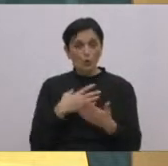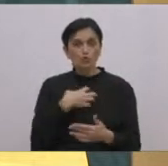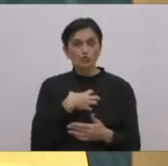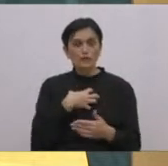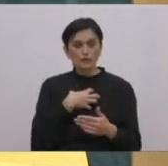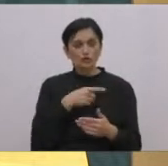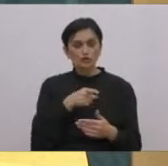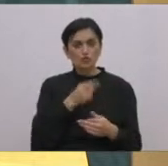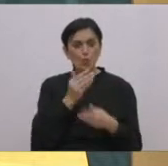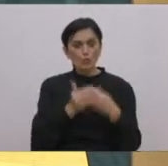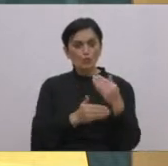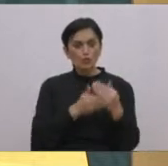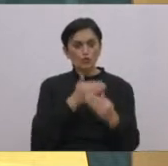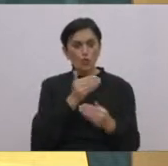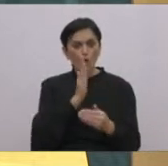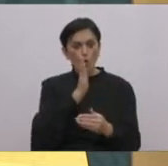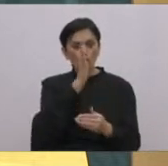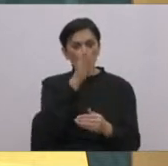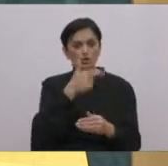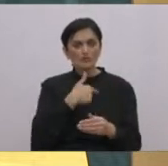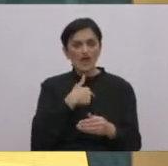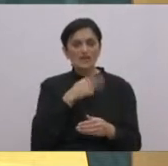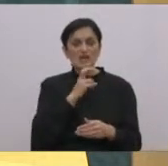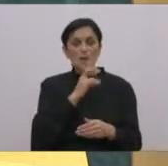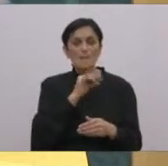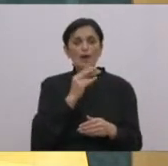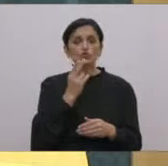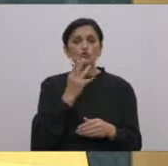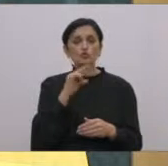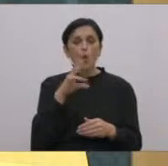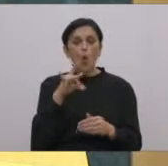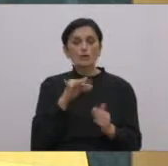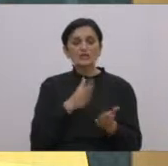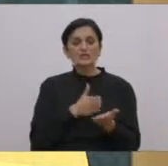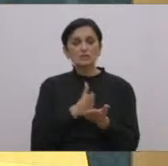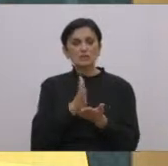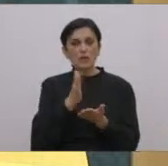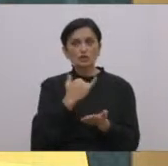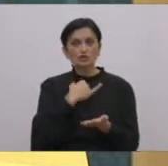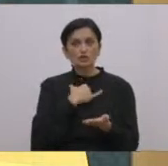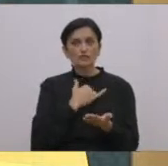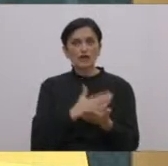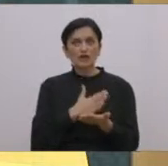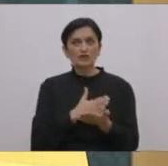პროგრესი, რომელიც ჩვენ ბაკურციხე-წნორის მიმართულებით გაგვაჩნია,